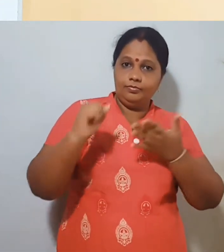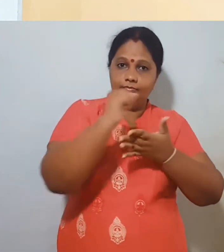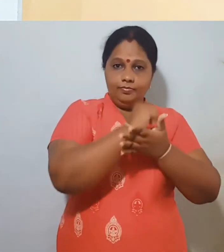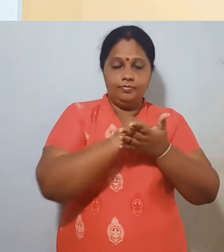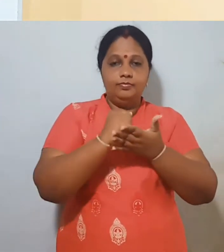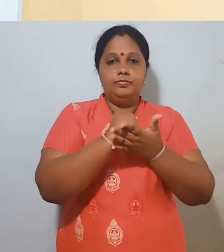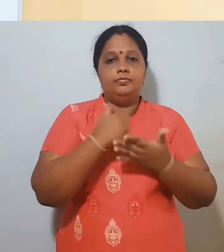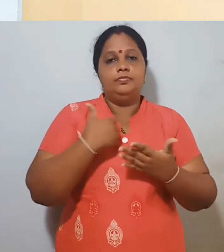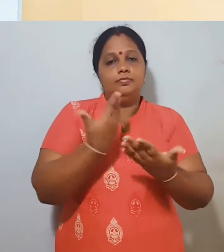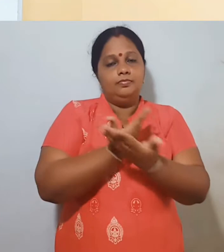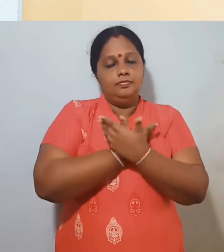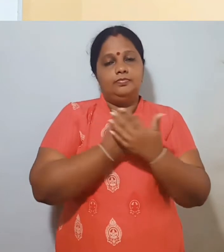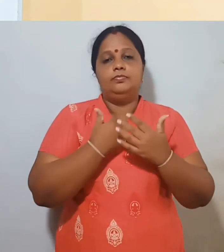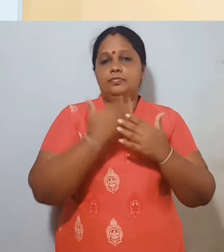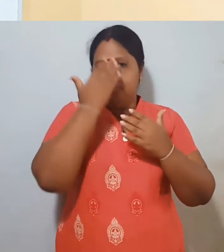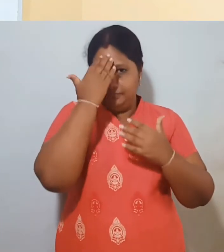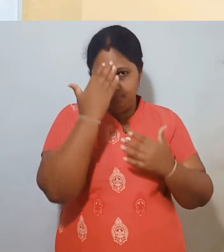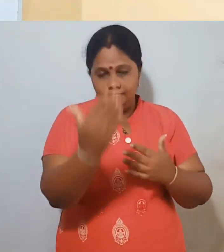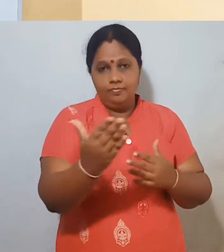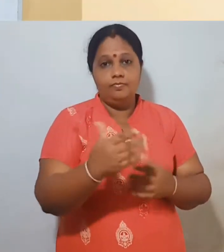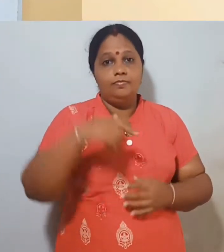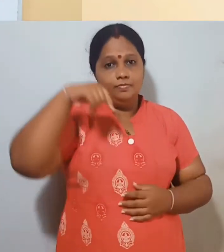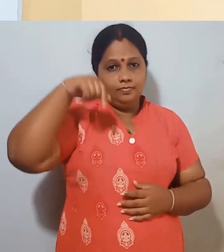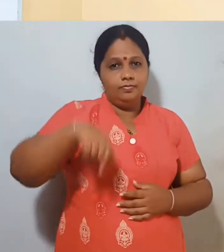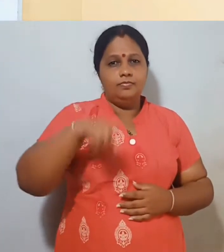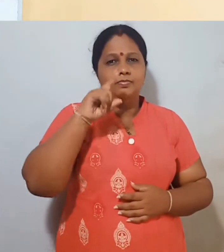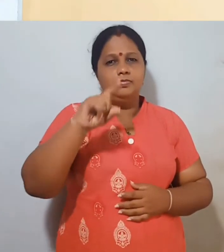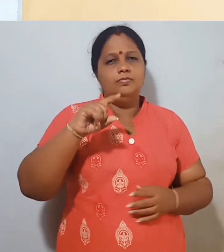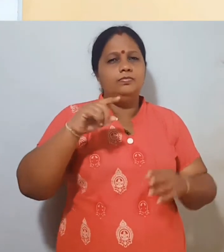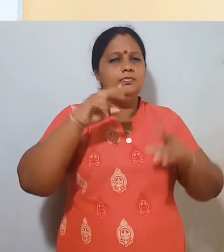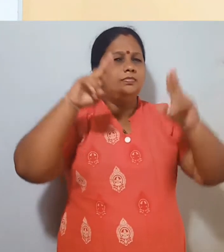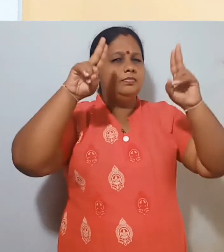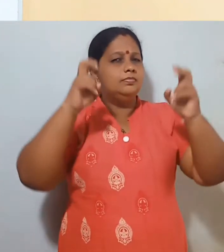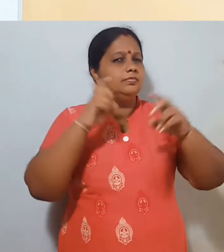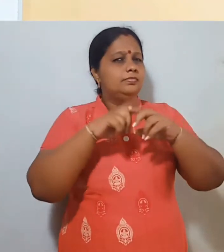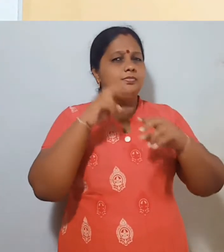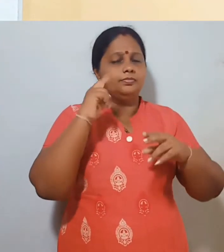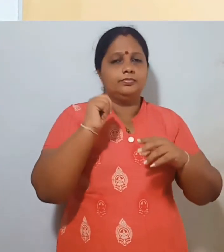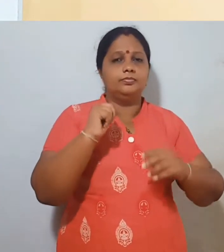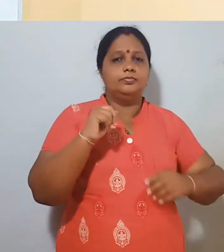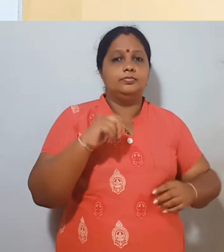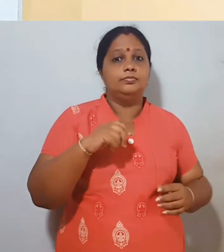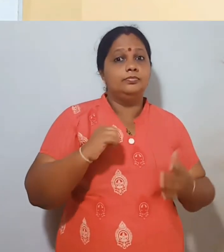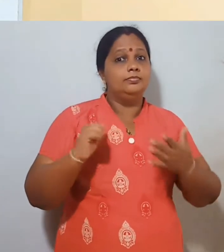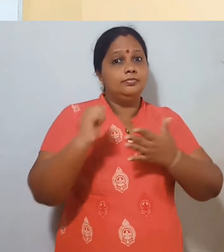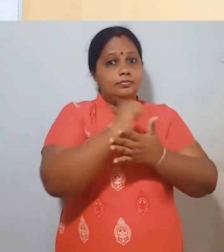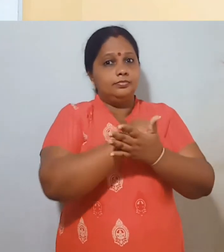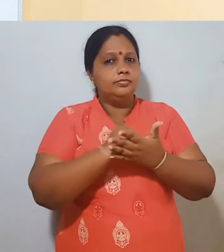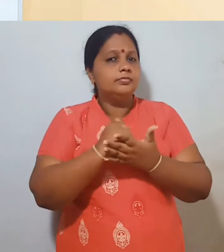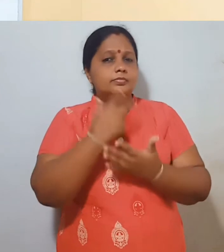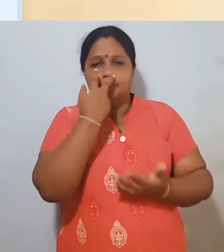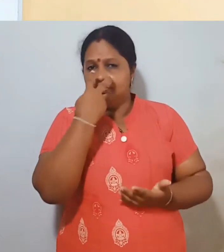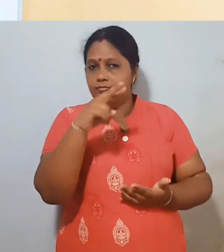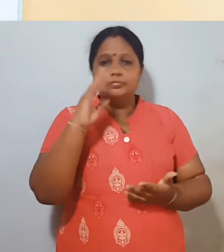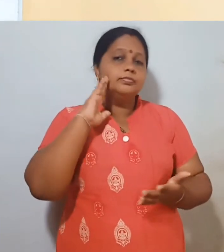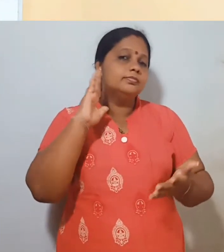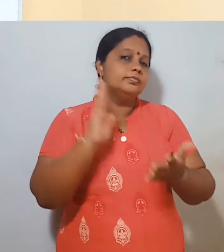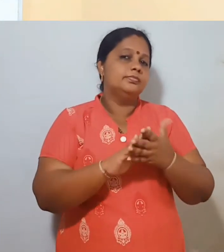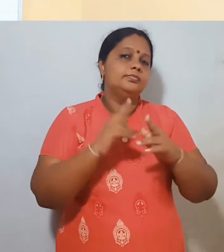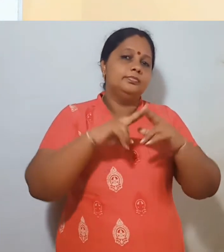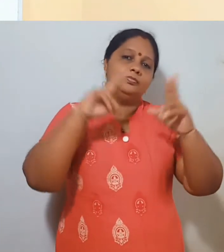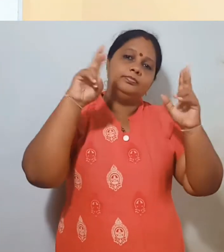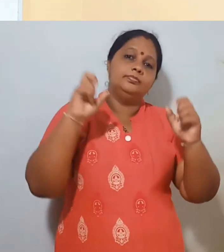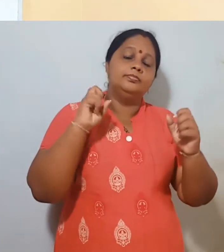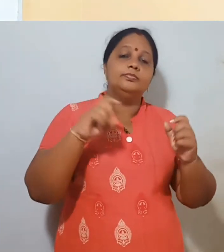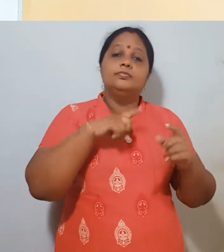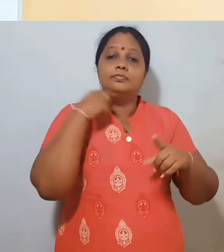அனைவருக்கும் மனமார்ந்த நன்றிகள். இன்றும் ஒரு பொதுவான தலைப்பு, எல்லோரும் பார்க்கக்கூடிய ஒரு தலைப்பு,